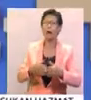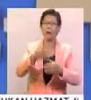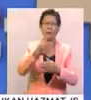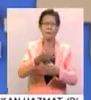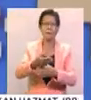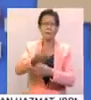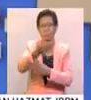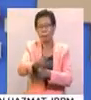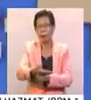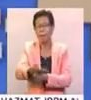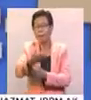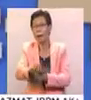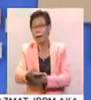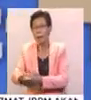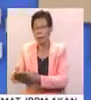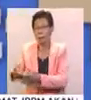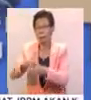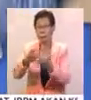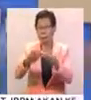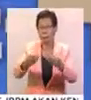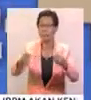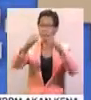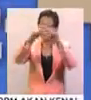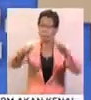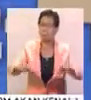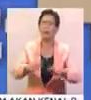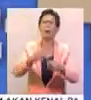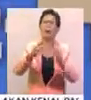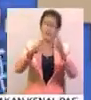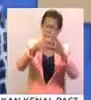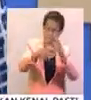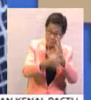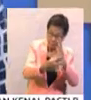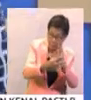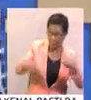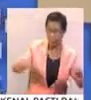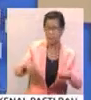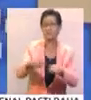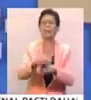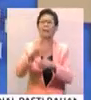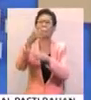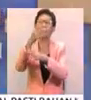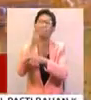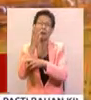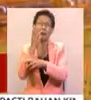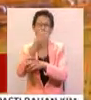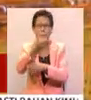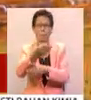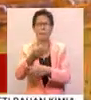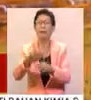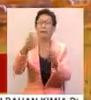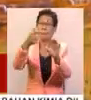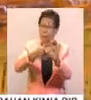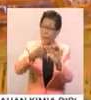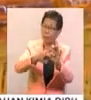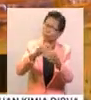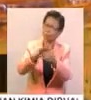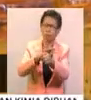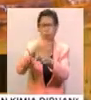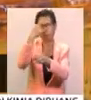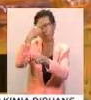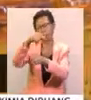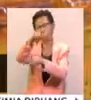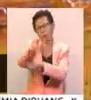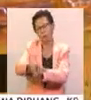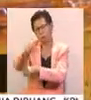barang keperluan di Pasir Gudang termasuk minyak masak, beras, bekalan bahan api dan gas mencukupi bagi menampung keperluan penduduk